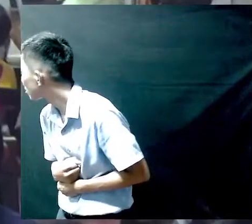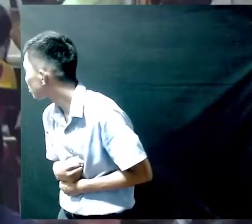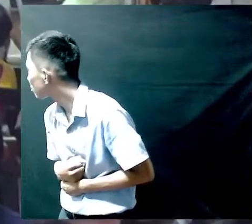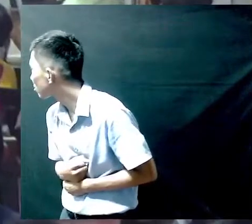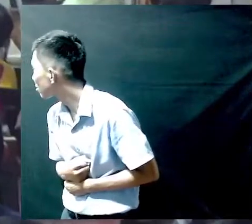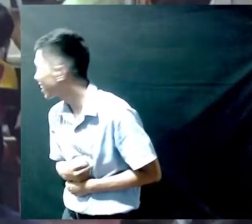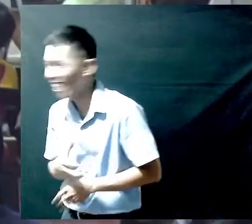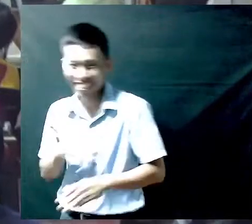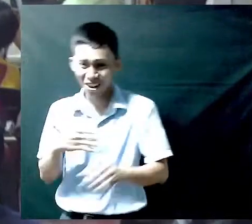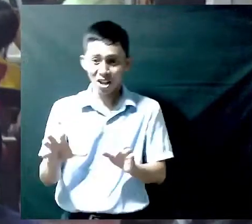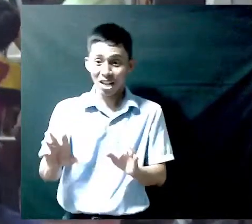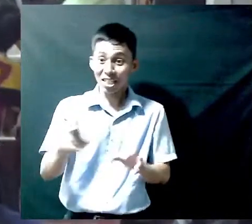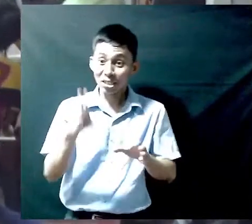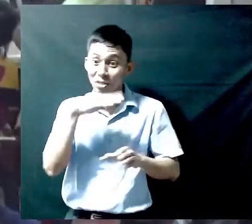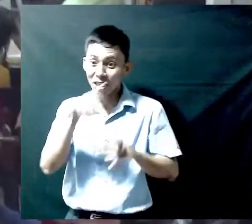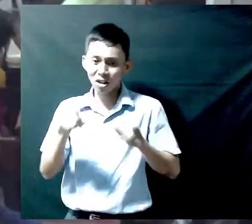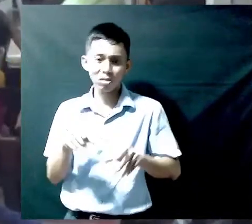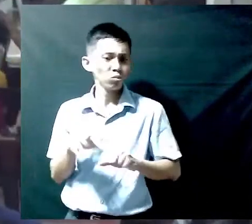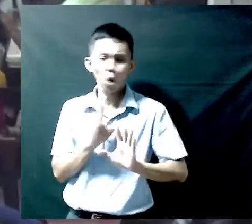ko.